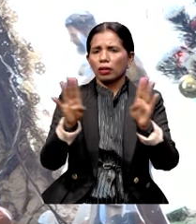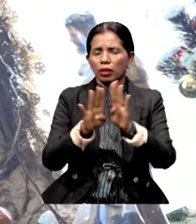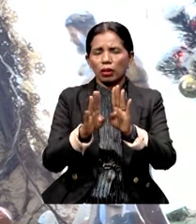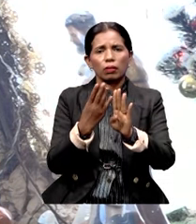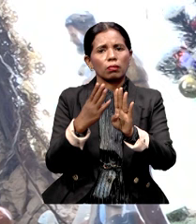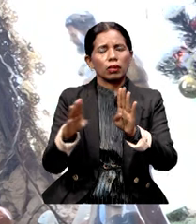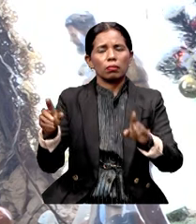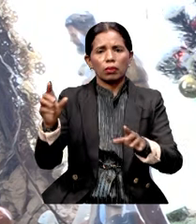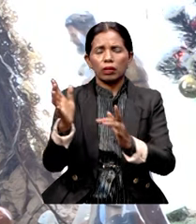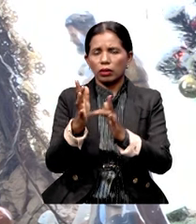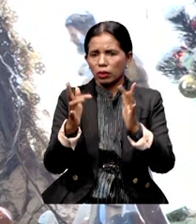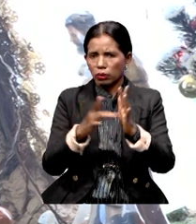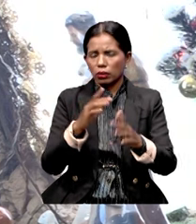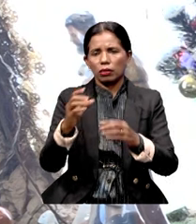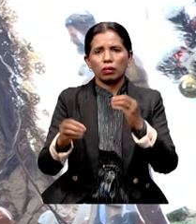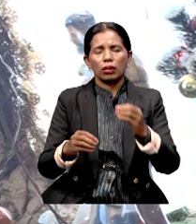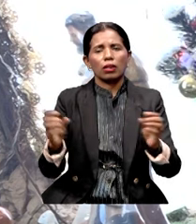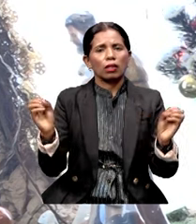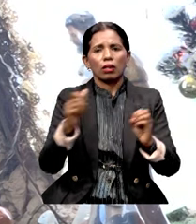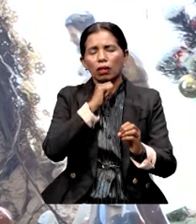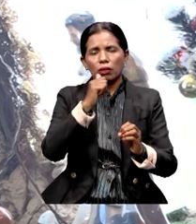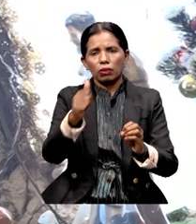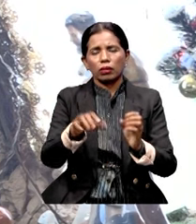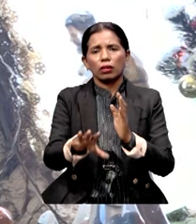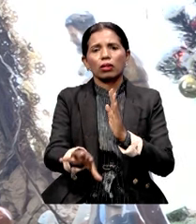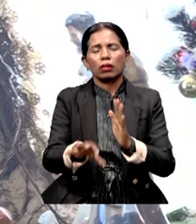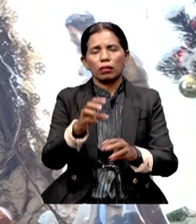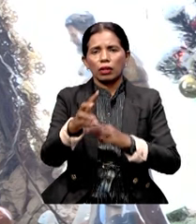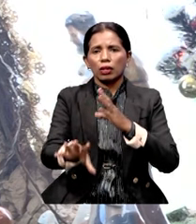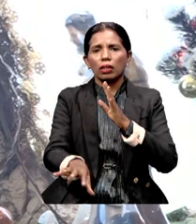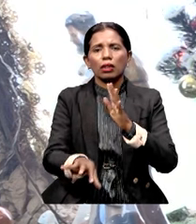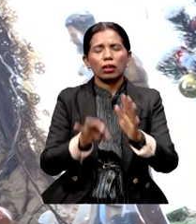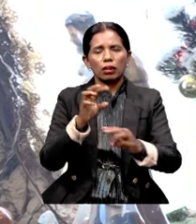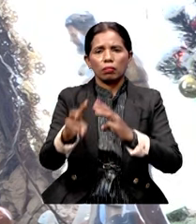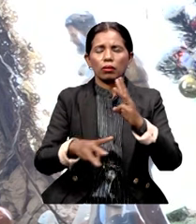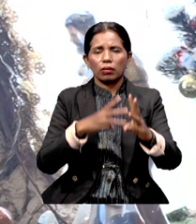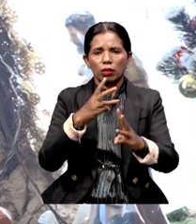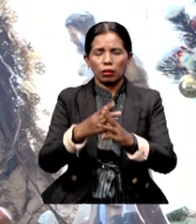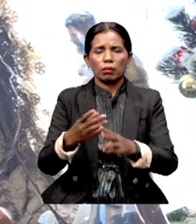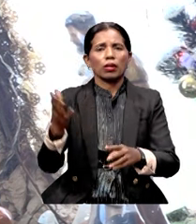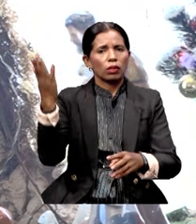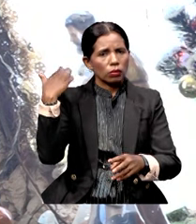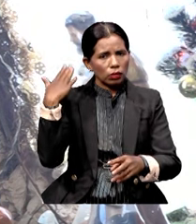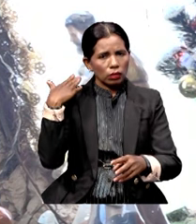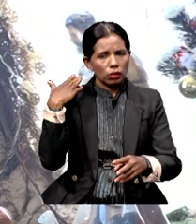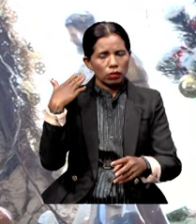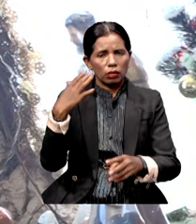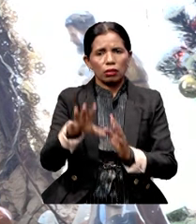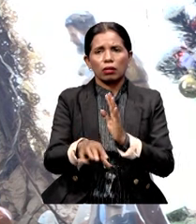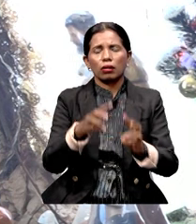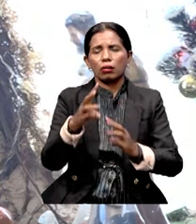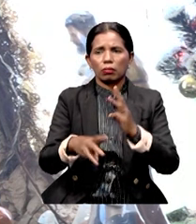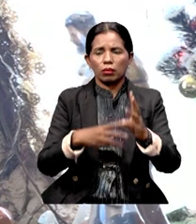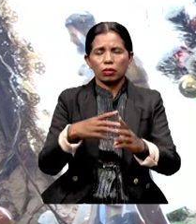Jesus significa opta, hili, mundo ida nebe tuan, mundo ida nebe